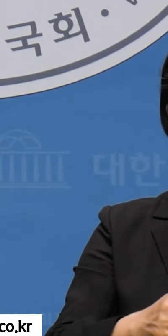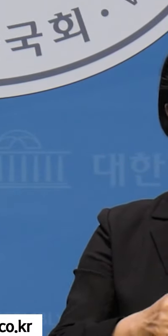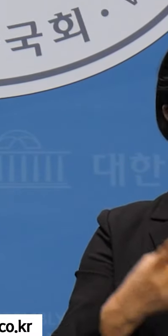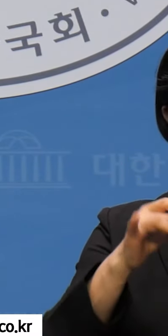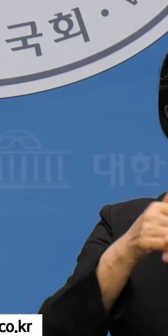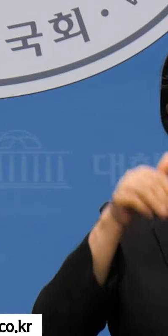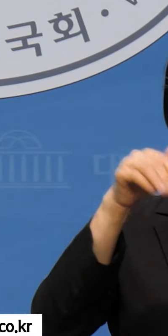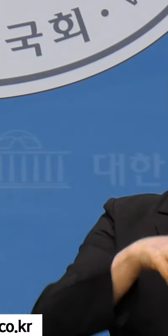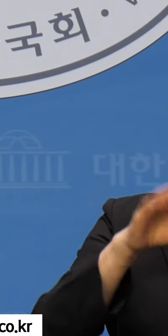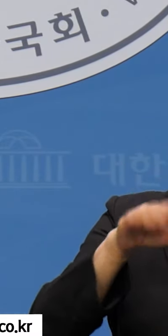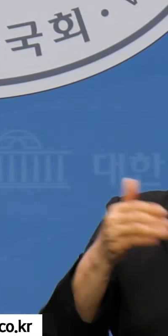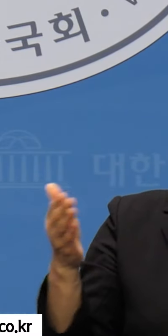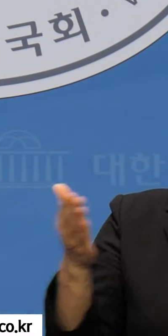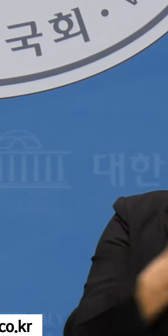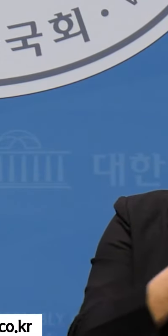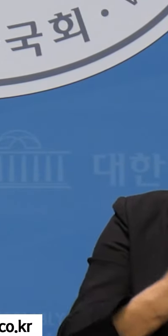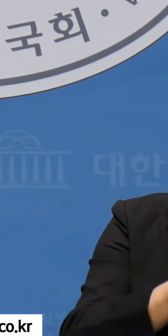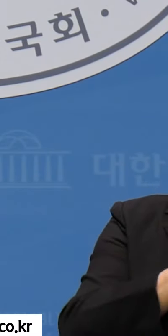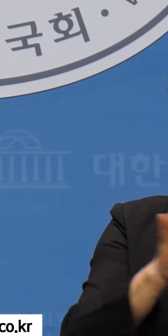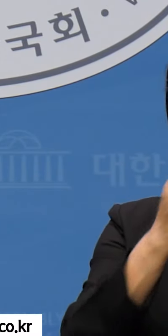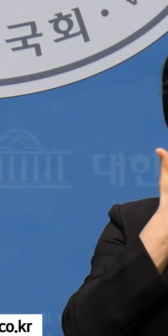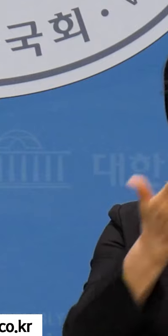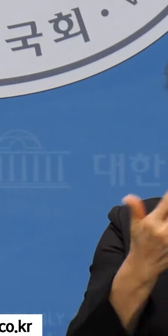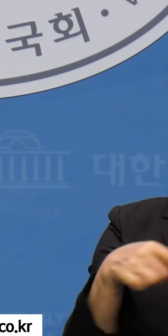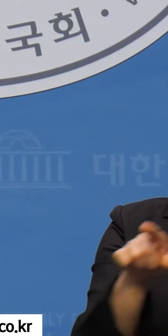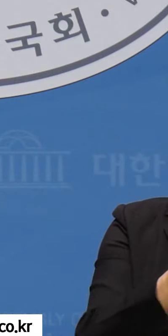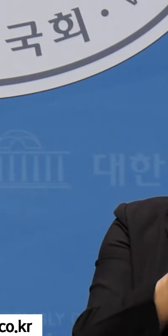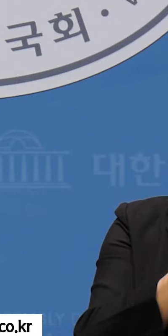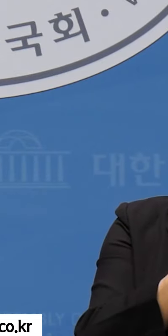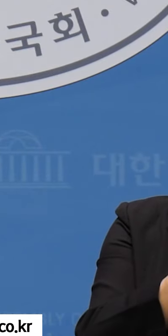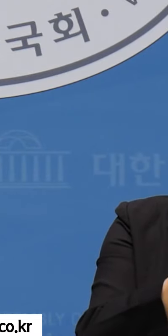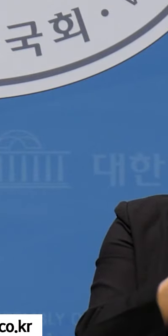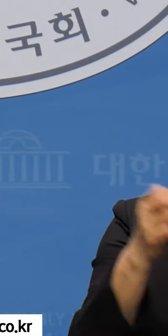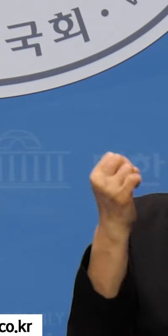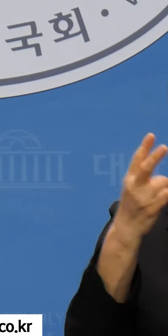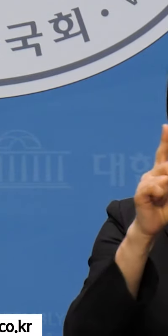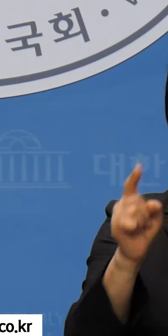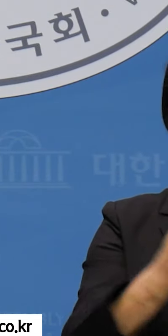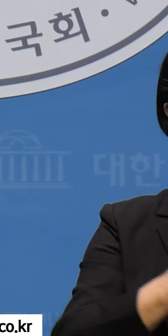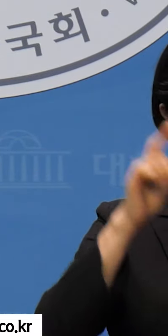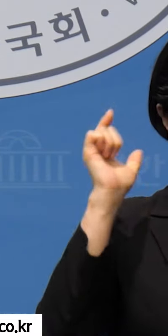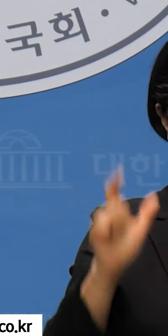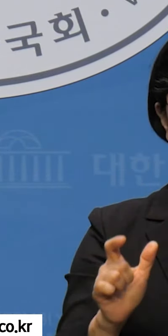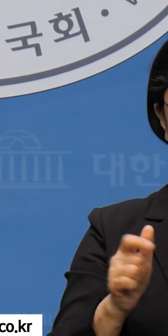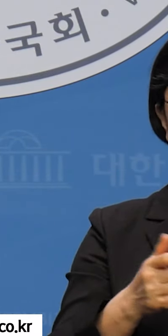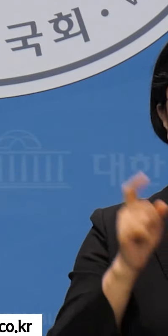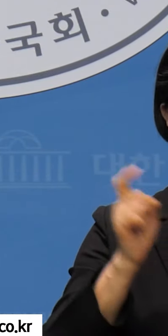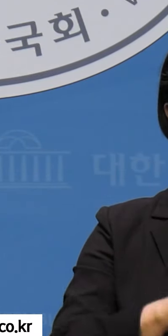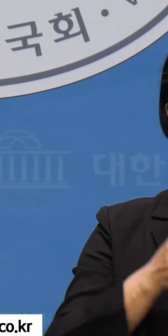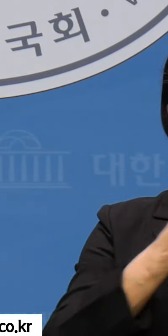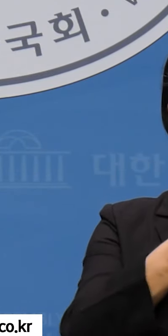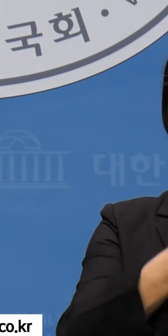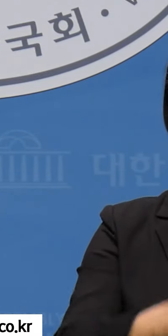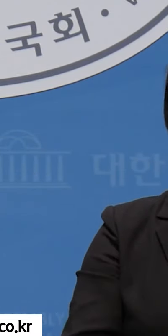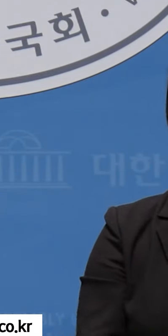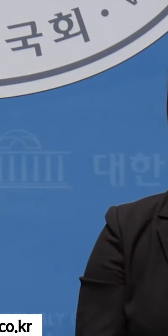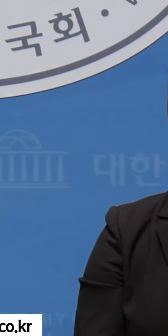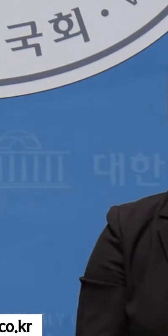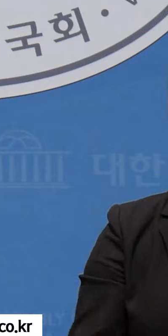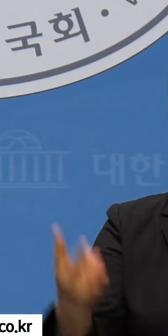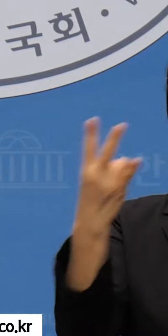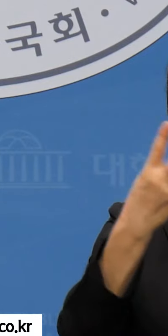22대 총선부터 적용될 수 있도록 다시 한번 강력히 촉구하는 바이다.